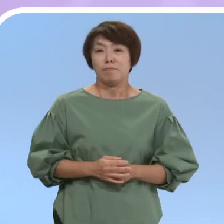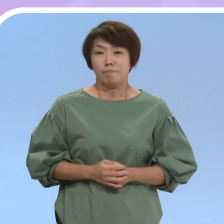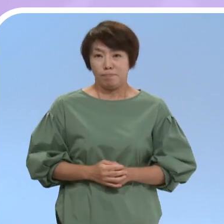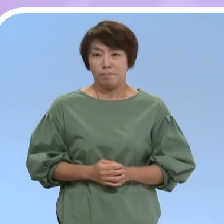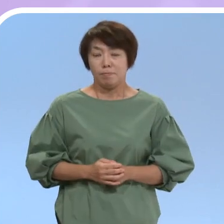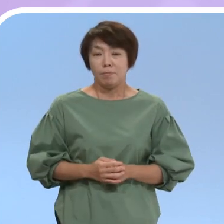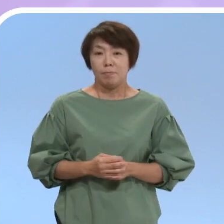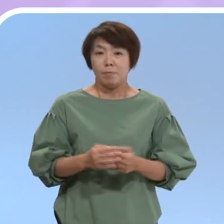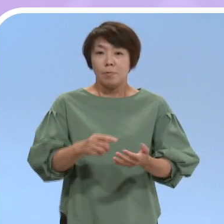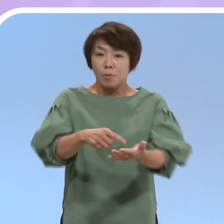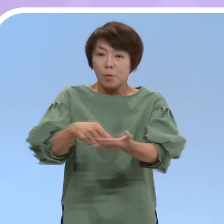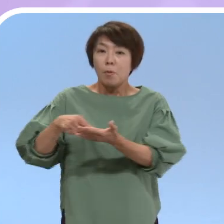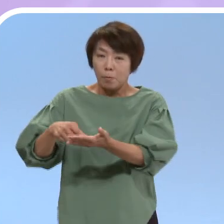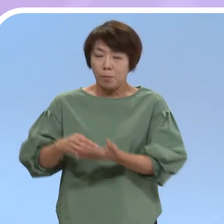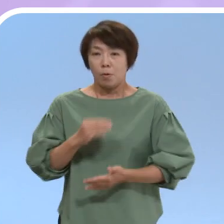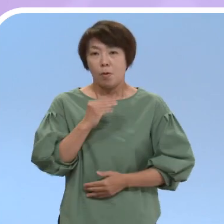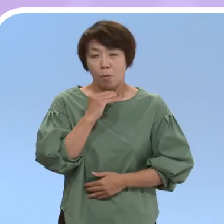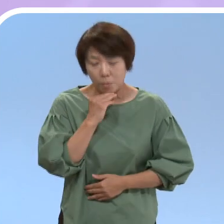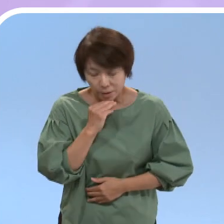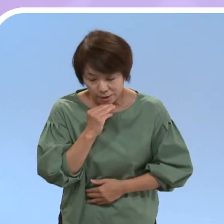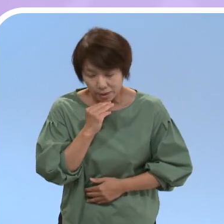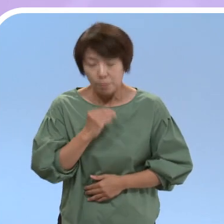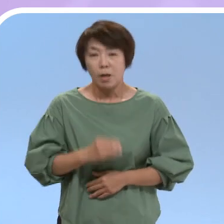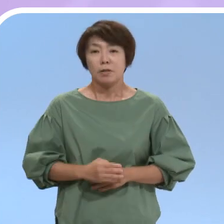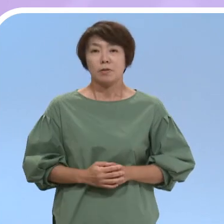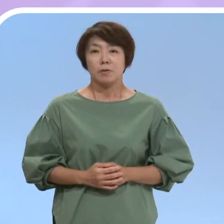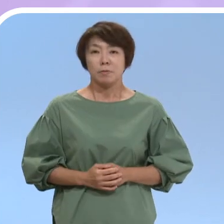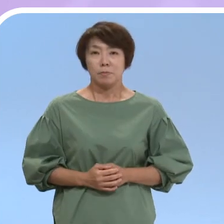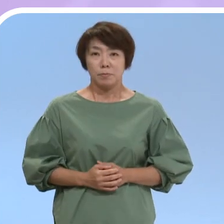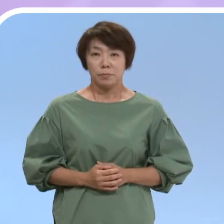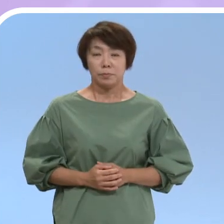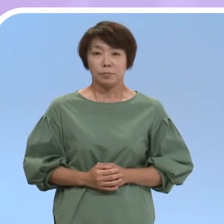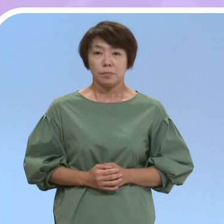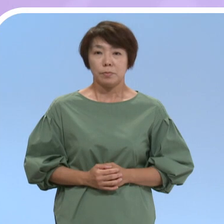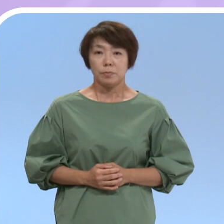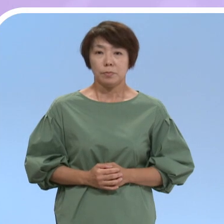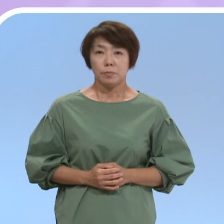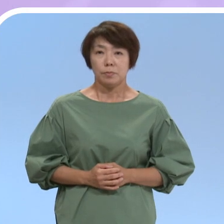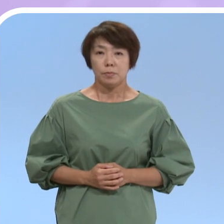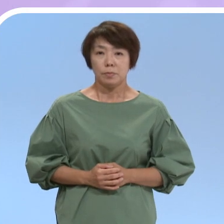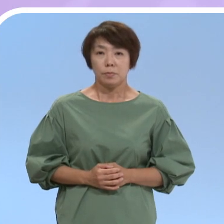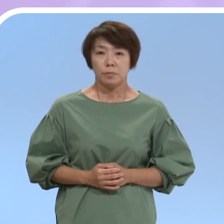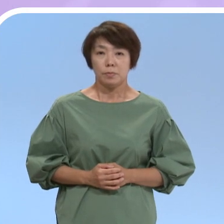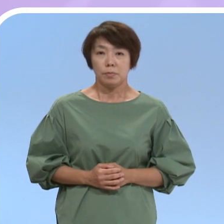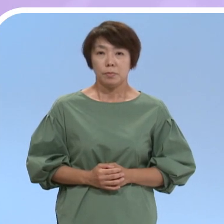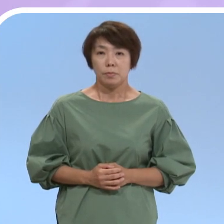をもって返させていただきます。たくさんのご応募お待ちしています。